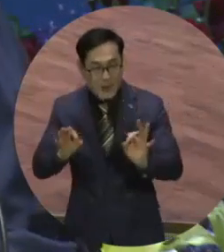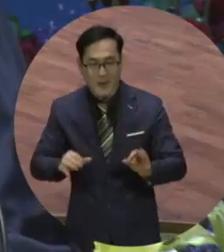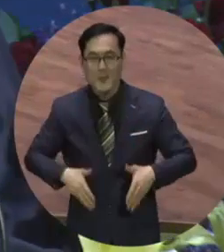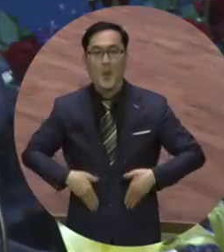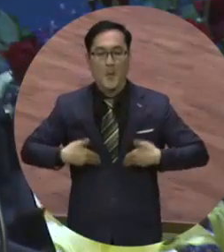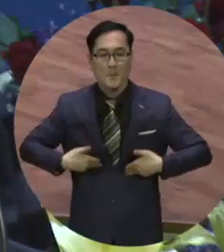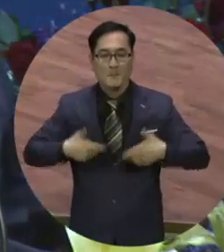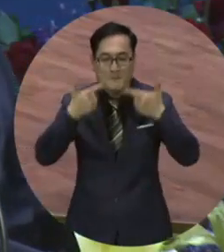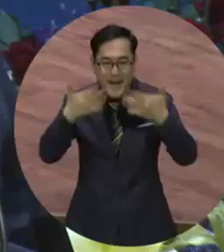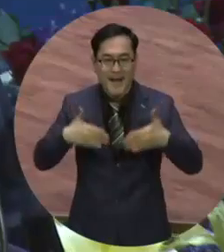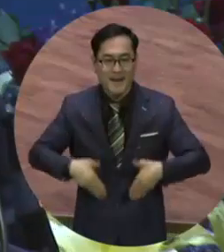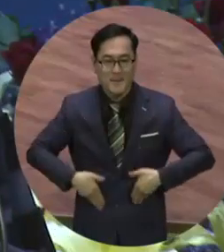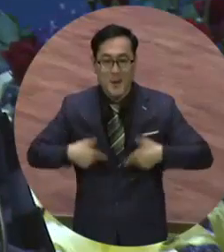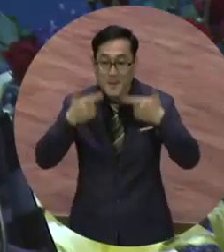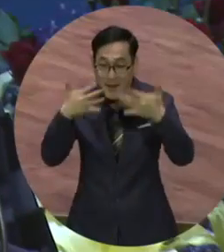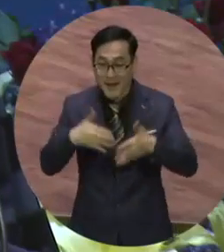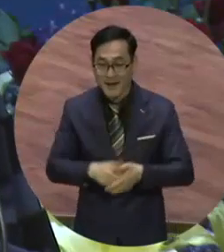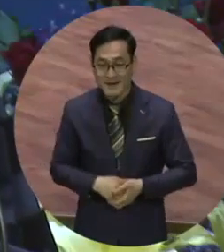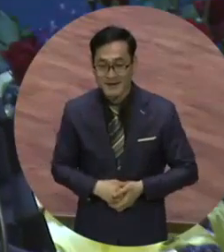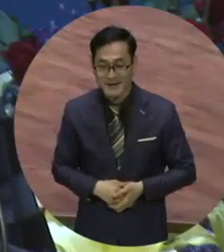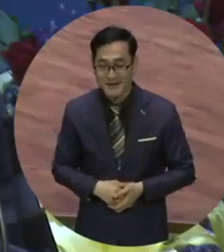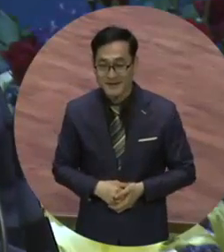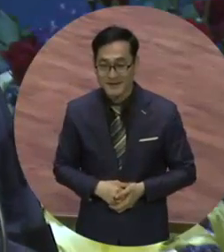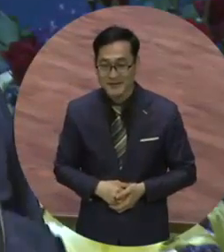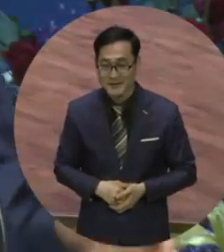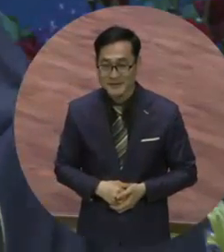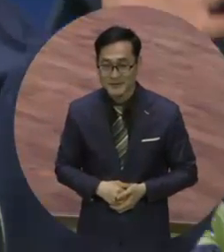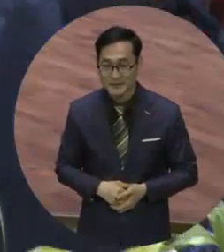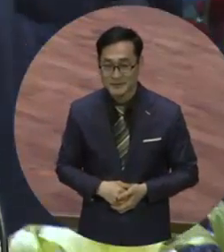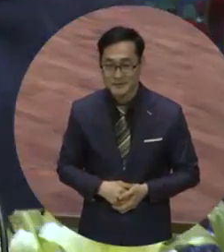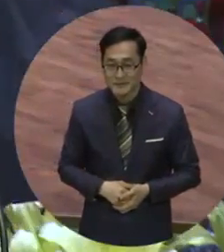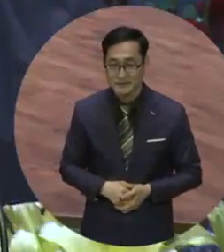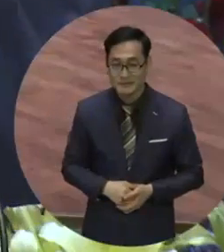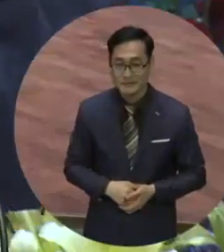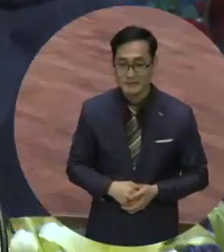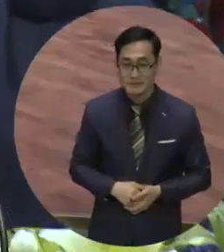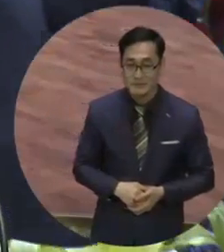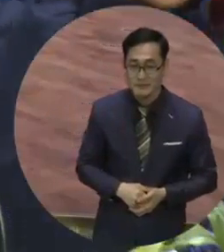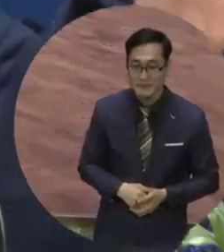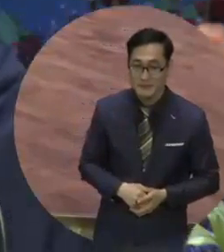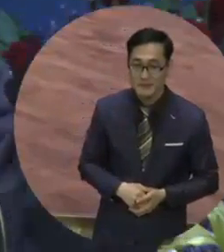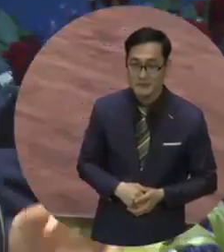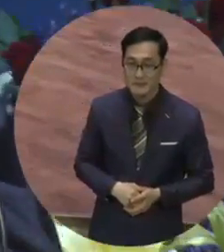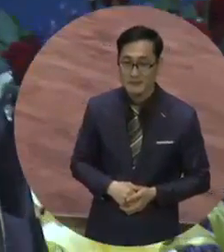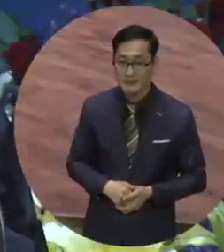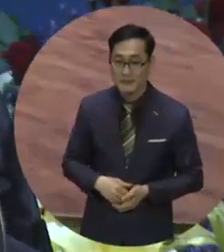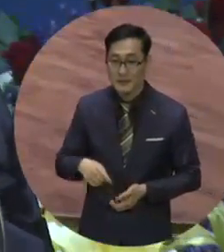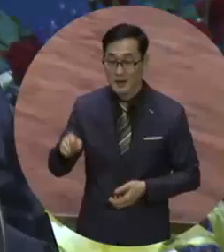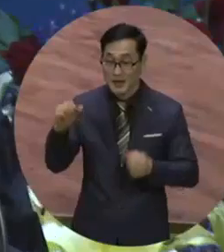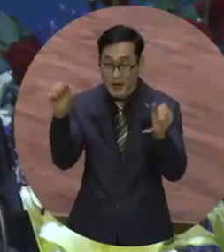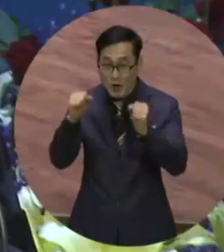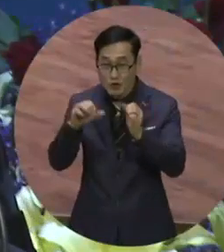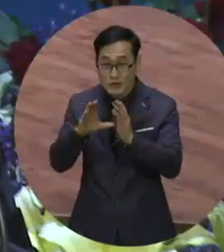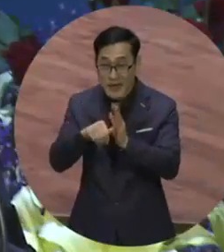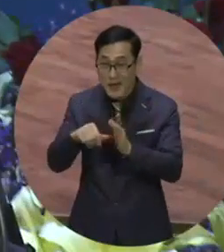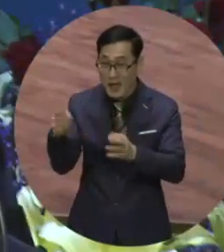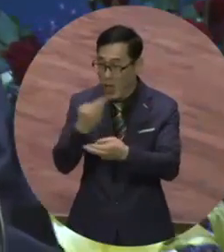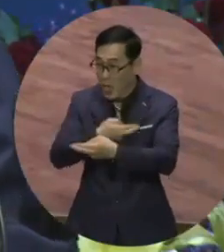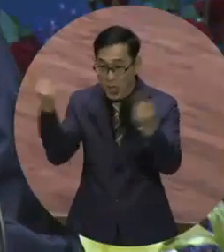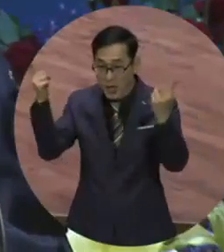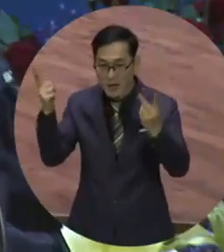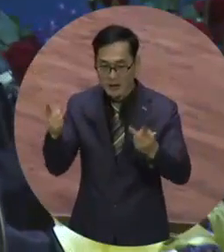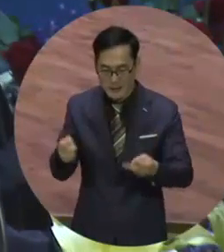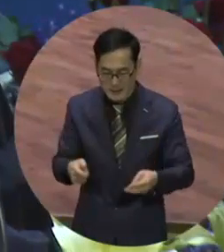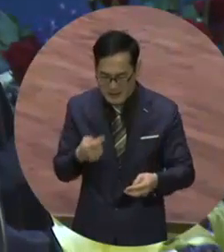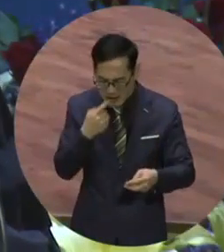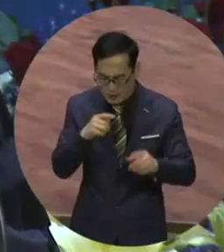여러분. 신기하지 않아요? 겨울이 되면 거기에 눈이 확 쌓이겠어요. 봄이 되면 또 눈이 싹